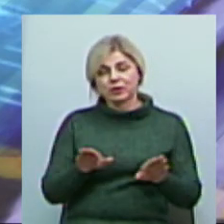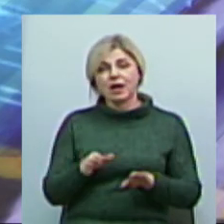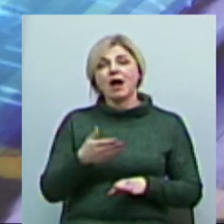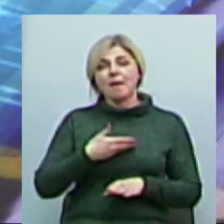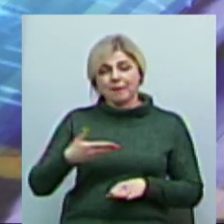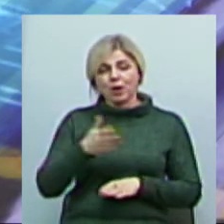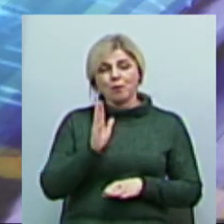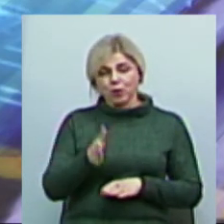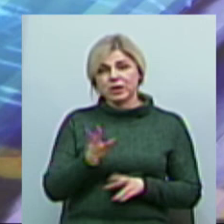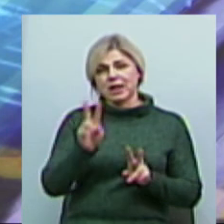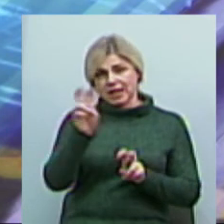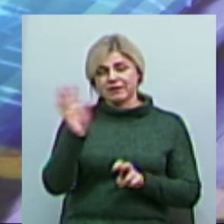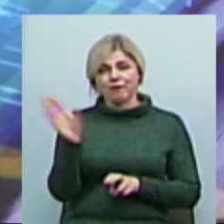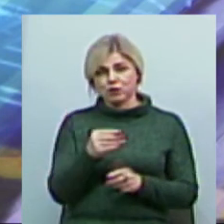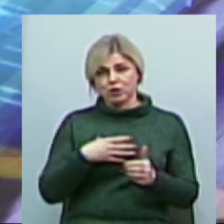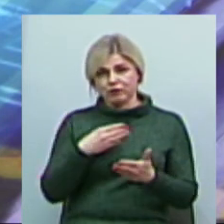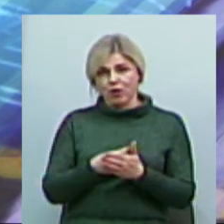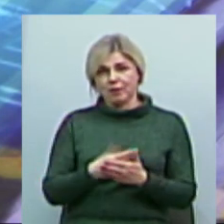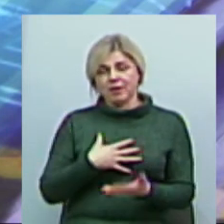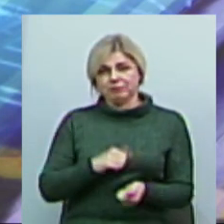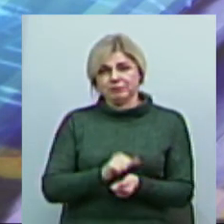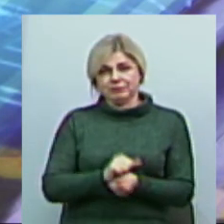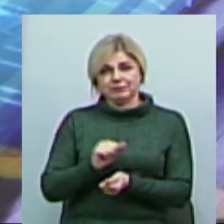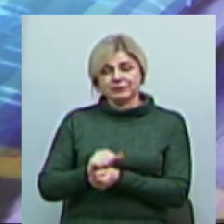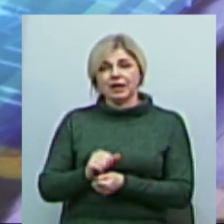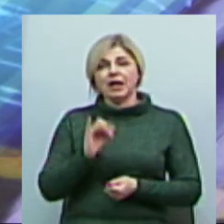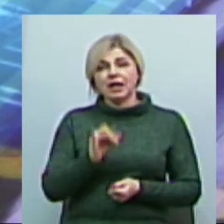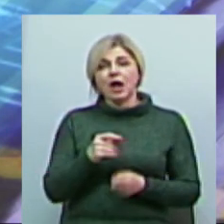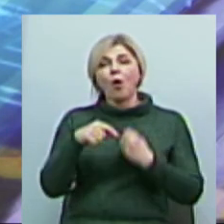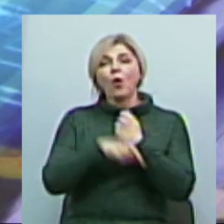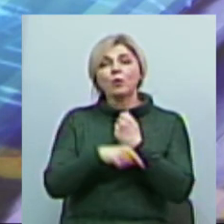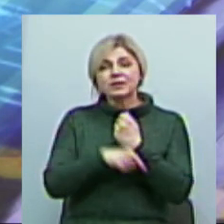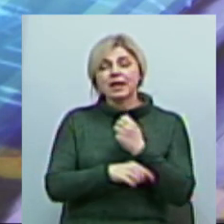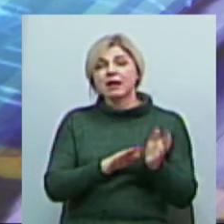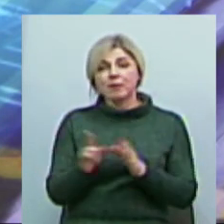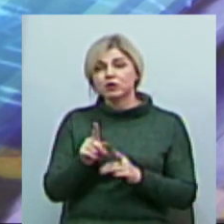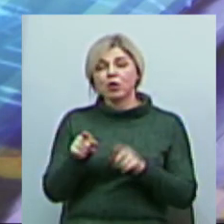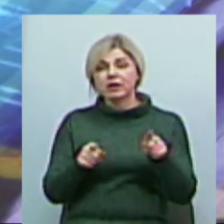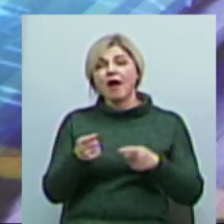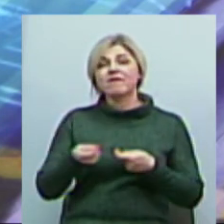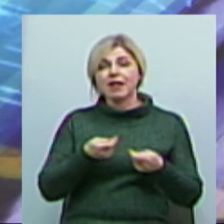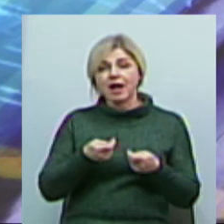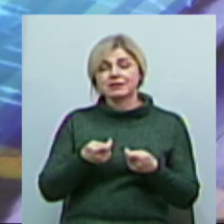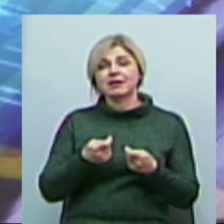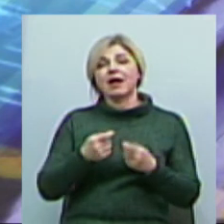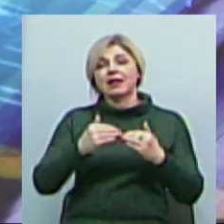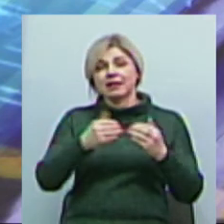вещи своими именами. Да, коррупционный ориент – это то, что нас тянет назад, то, что